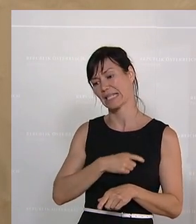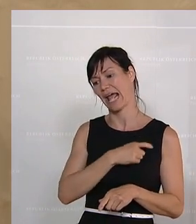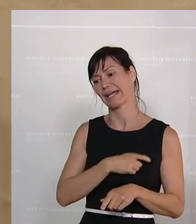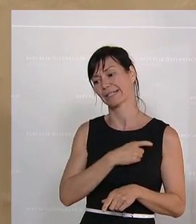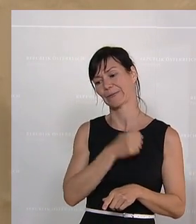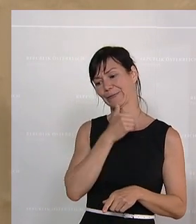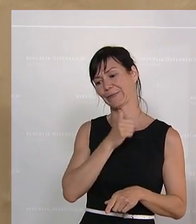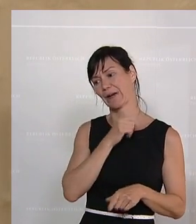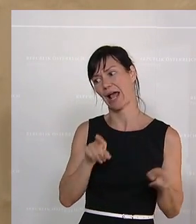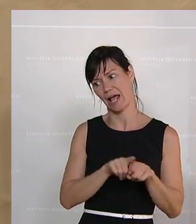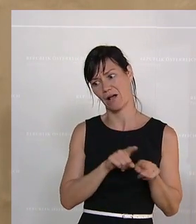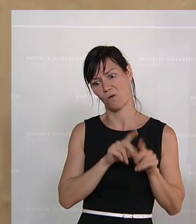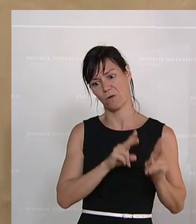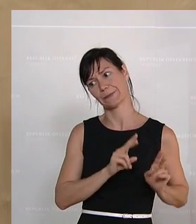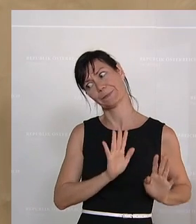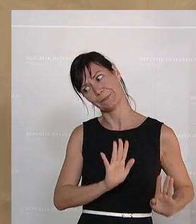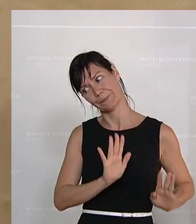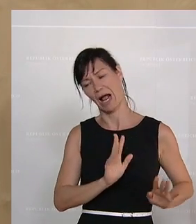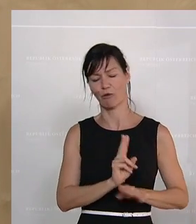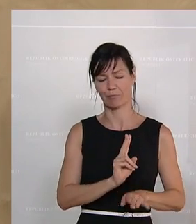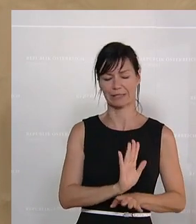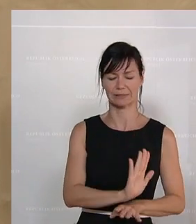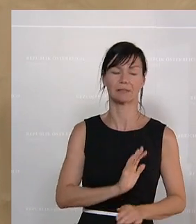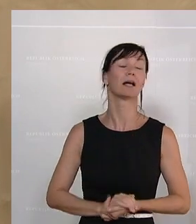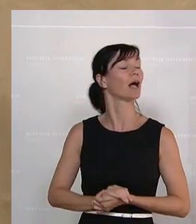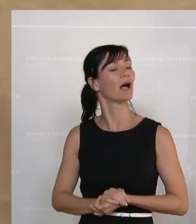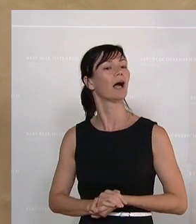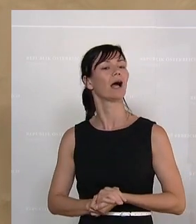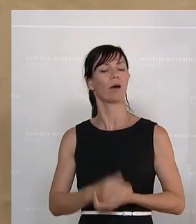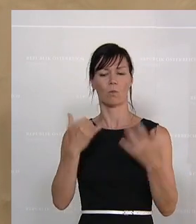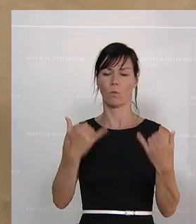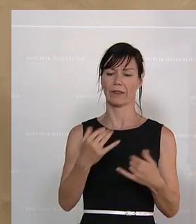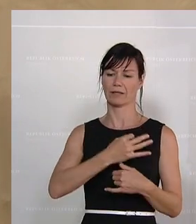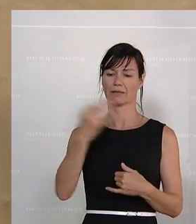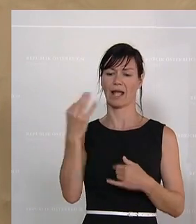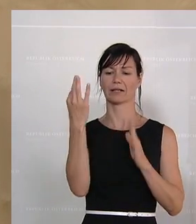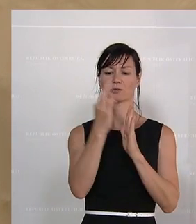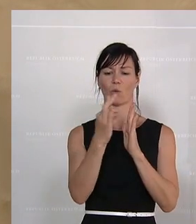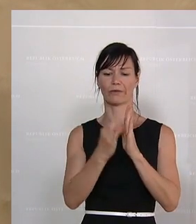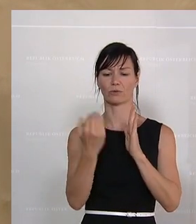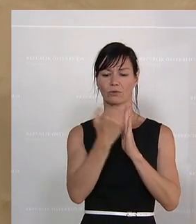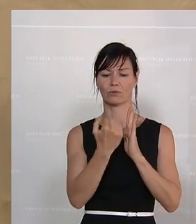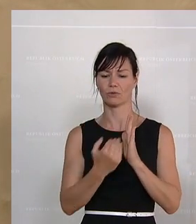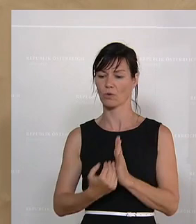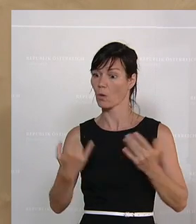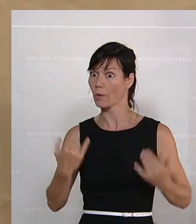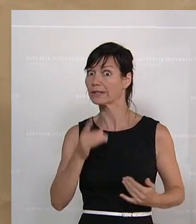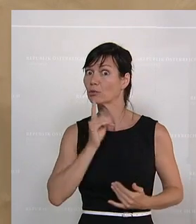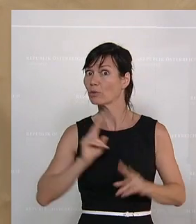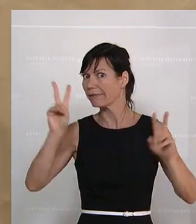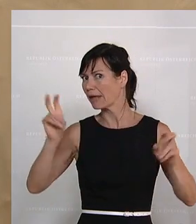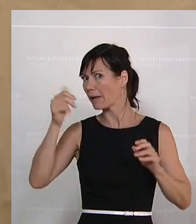was sie heute auf der tagesordnung haben sind bitte nur die einmalzahlungen heute